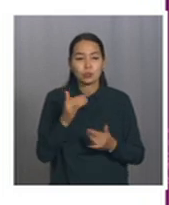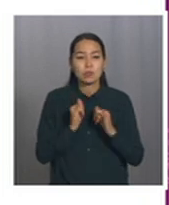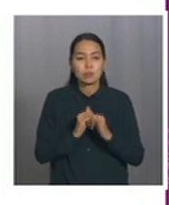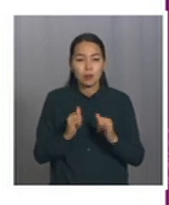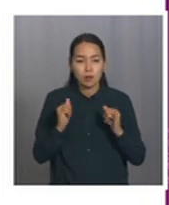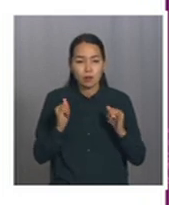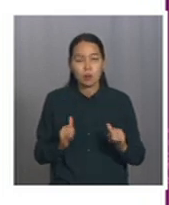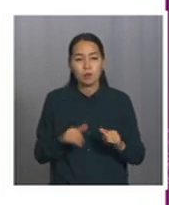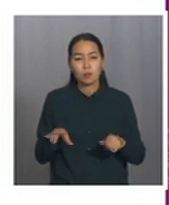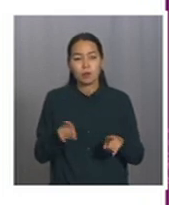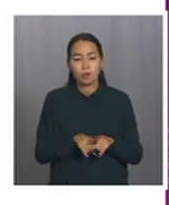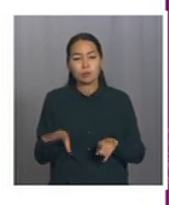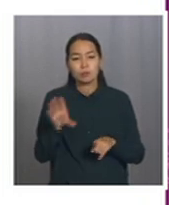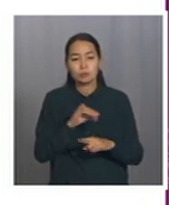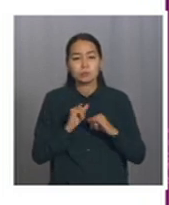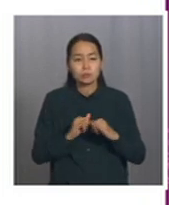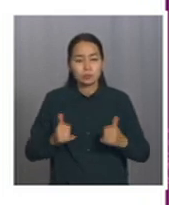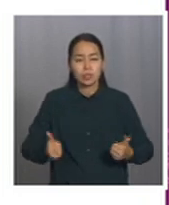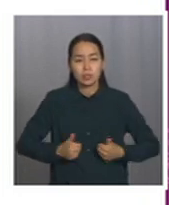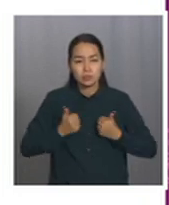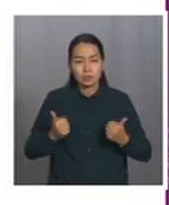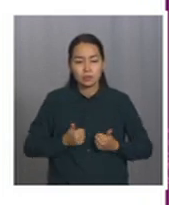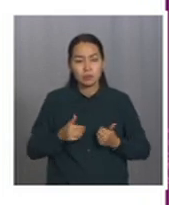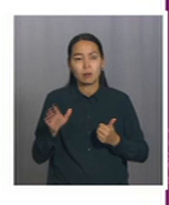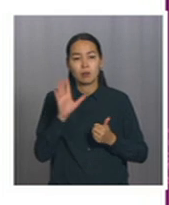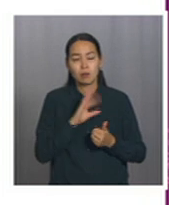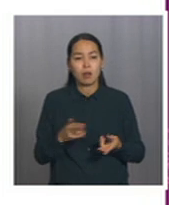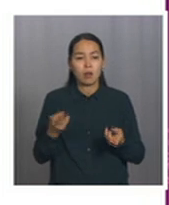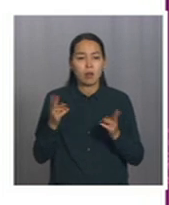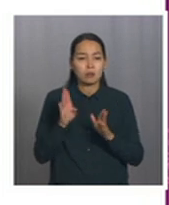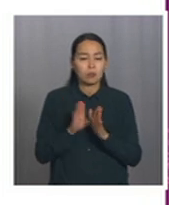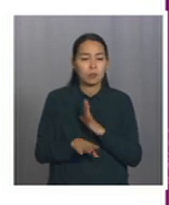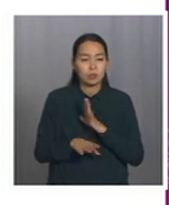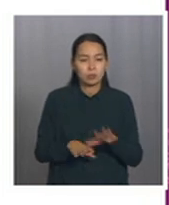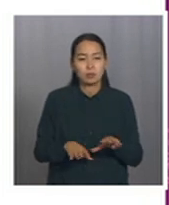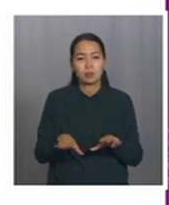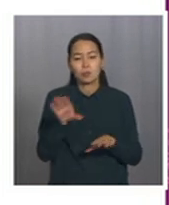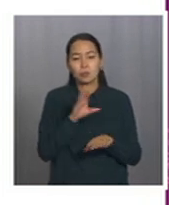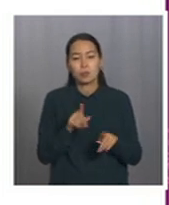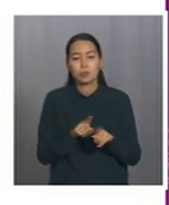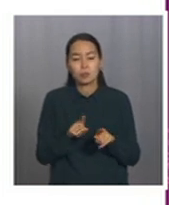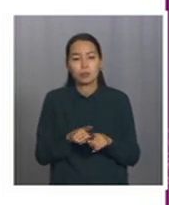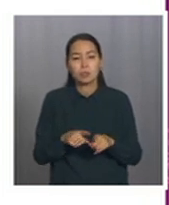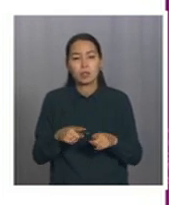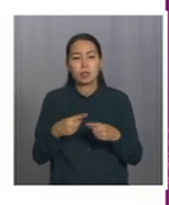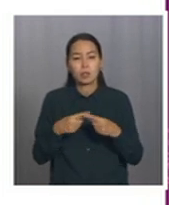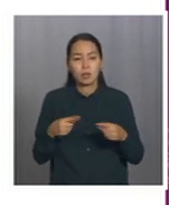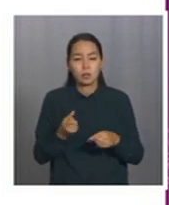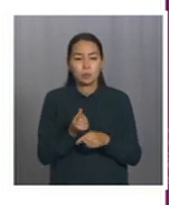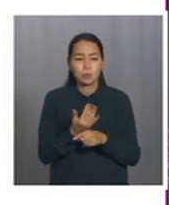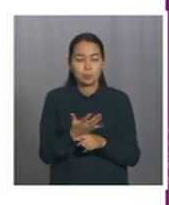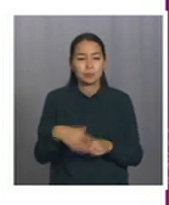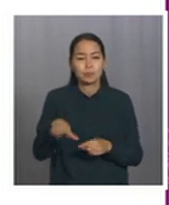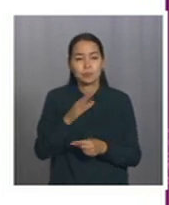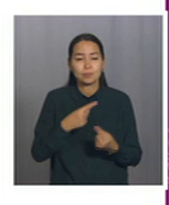талай жыл әбден тот басып қараусыз қалған, тіпті қараңғала жаздаған тегершігін бір өзі айналдырып